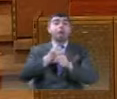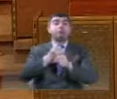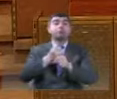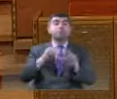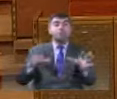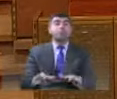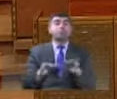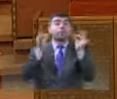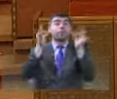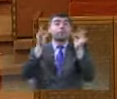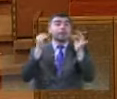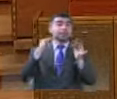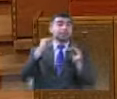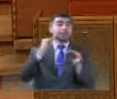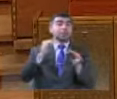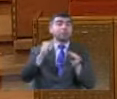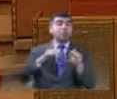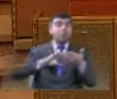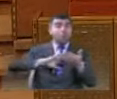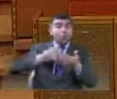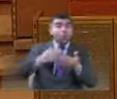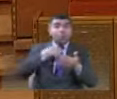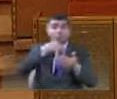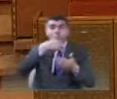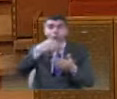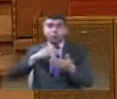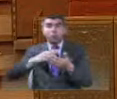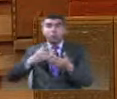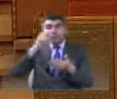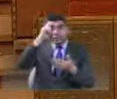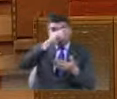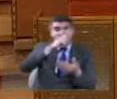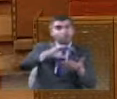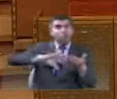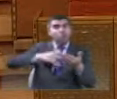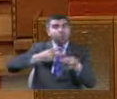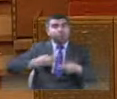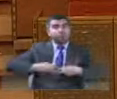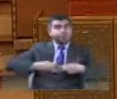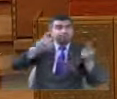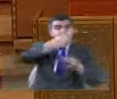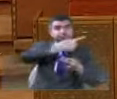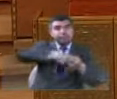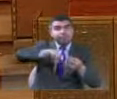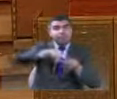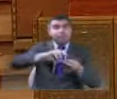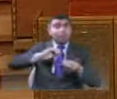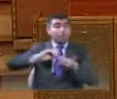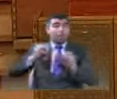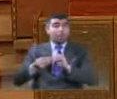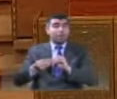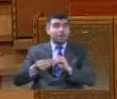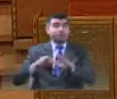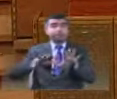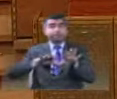أنتم تعلمون بأن الأولويات ليست بالضرورة فقط أولويات يعني يتداخل فيها ما هو اقتصادي واجتماعي، ما هو